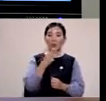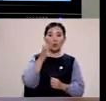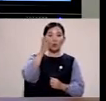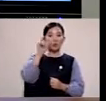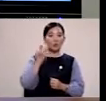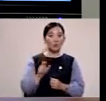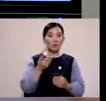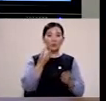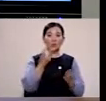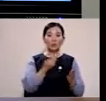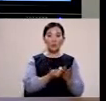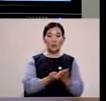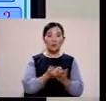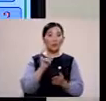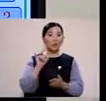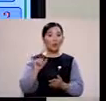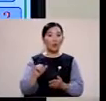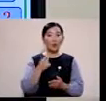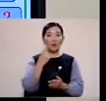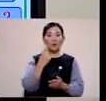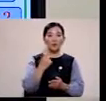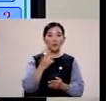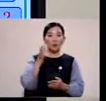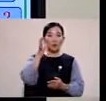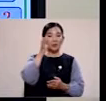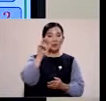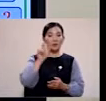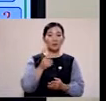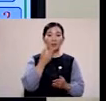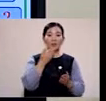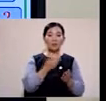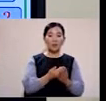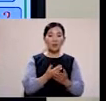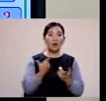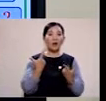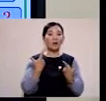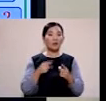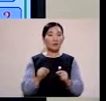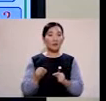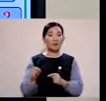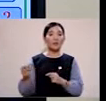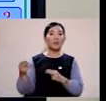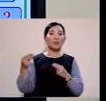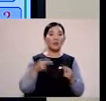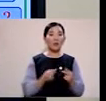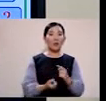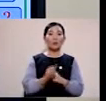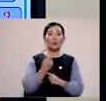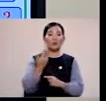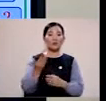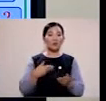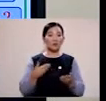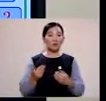donishmanddan so'radilar. U одного мудреца спросили: "Qayerdan kelyapsiz? Откуда вы